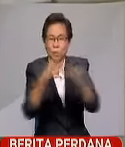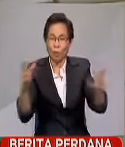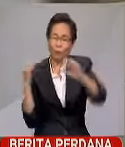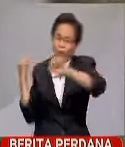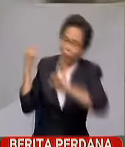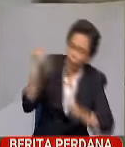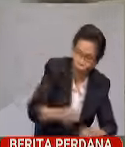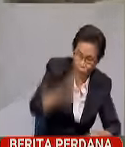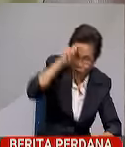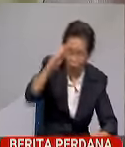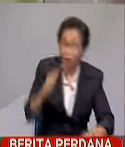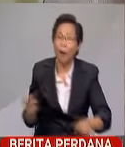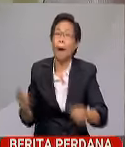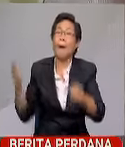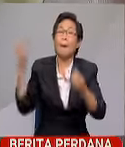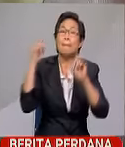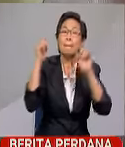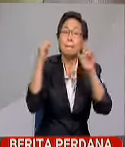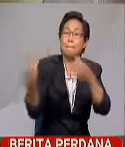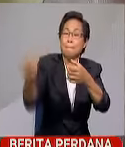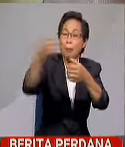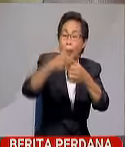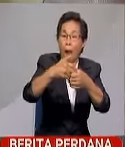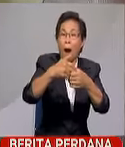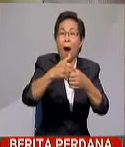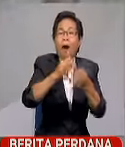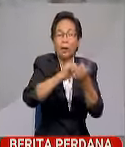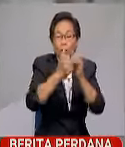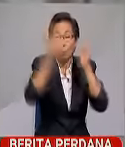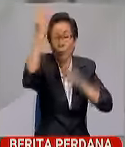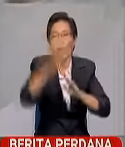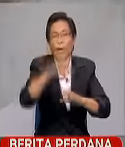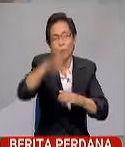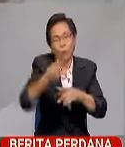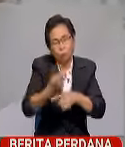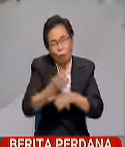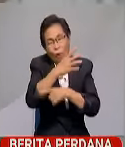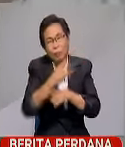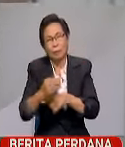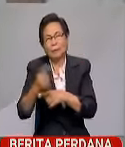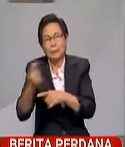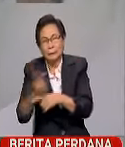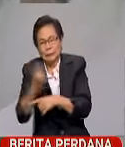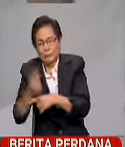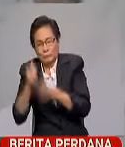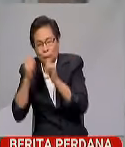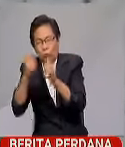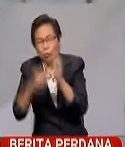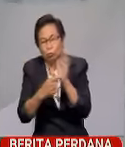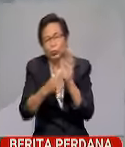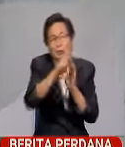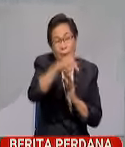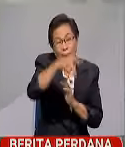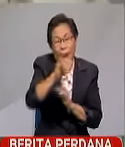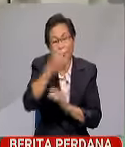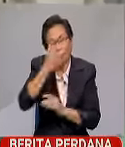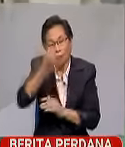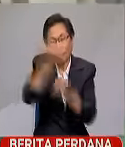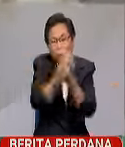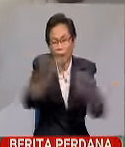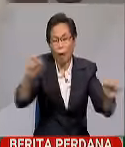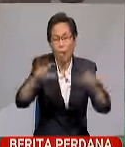Terengganu ke pentas Sukma yang memerlukan program latihan dan pertandingan berimpak tinggi sebagai penanda aras terbaik